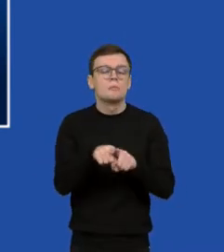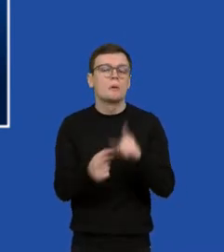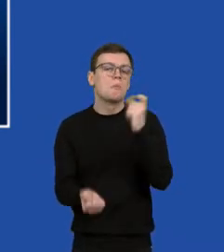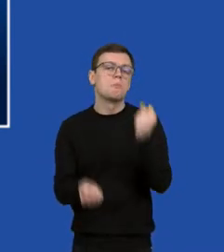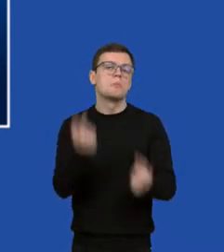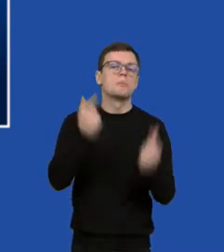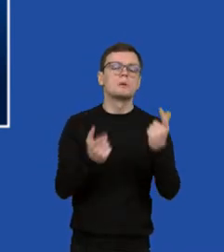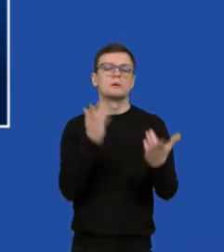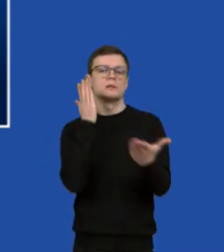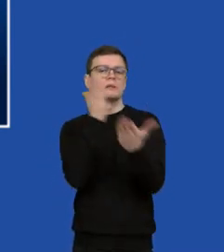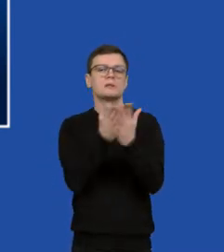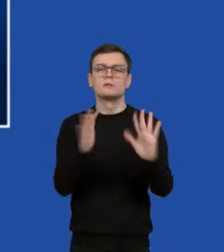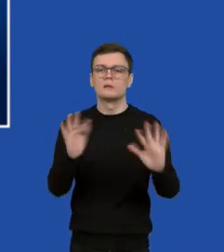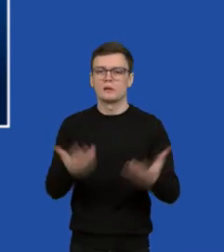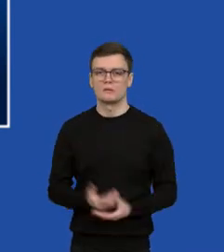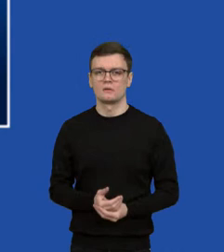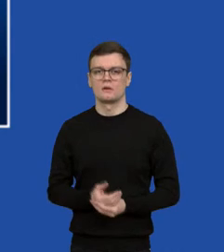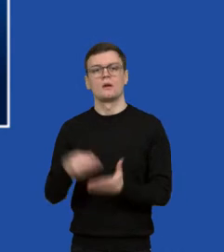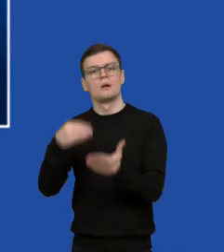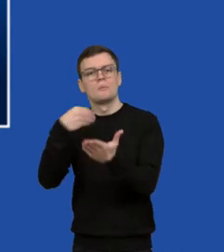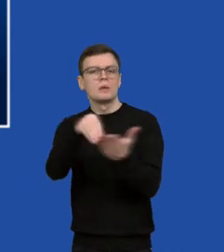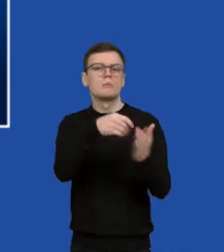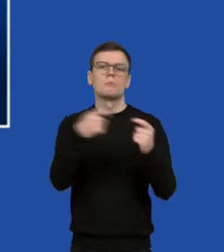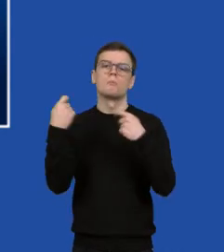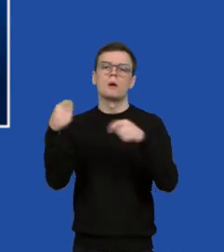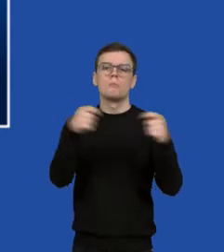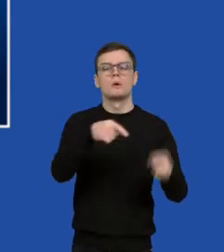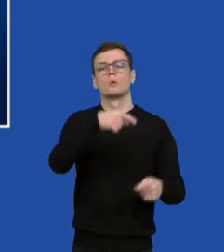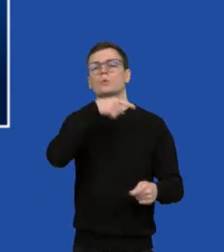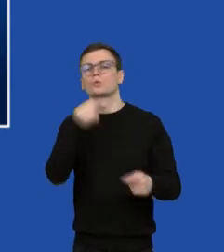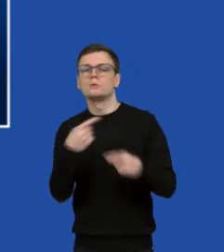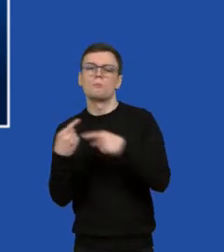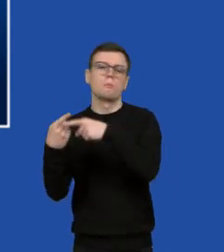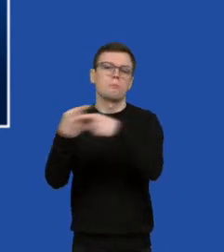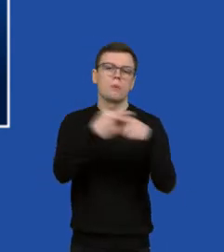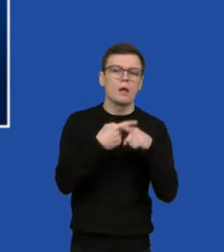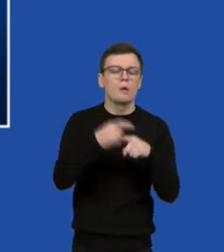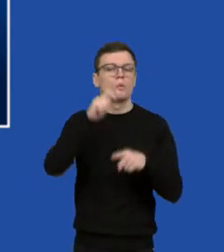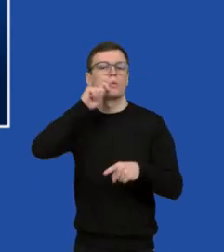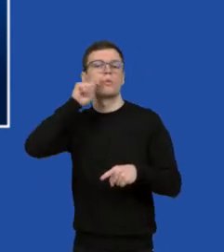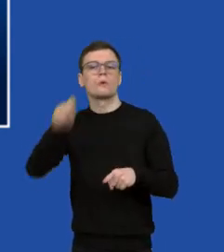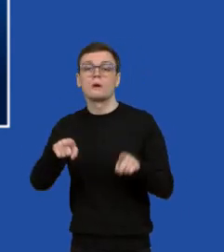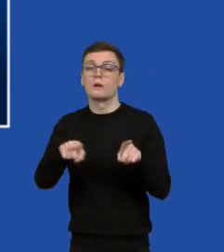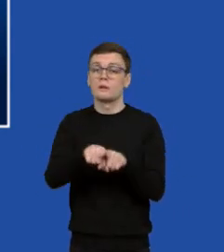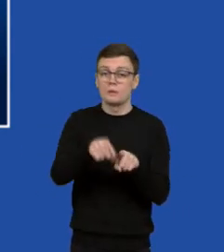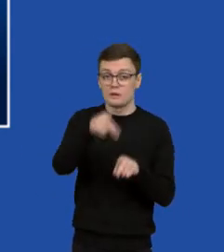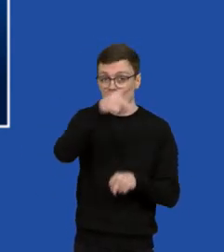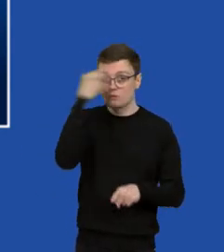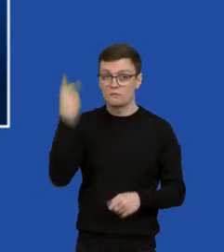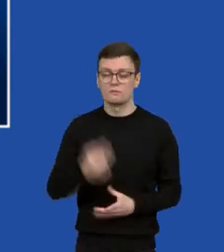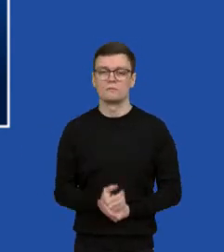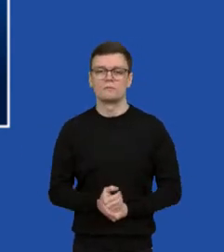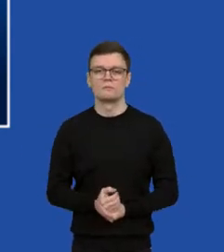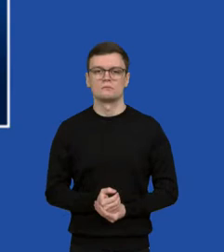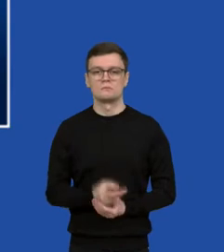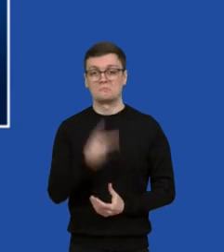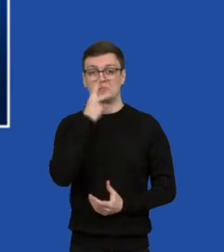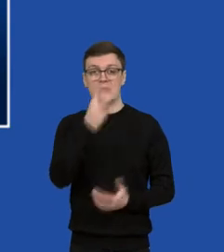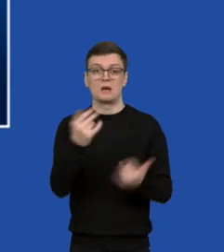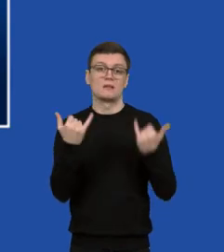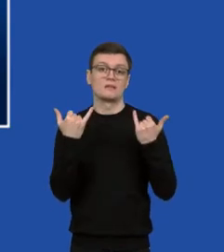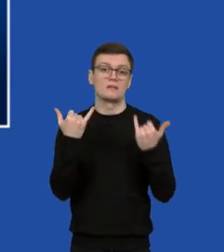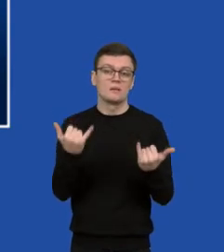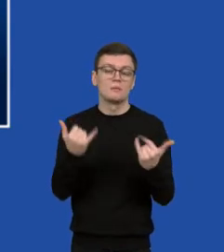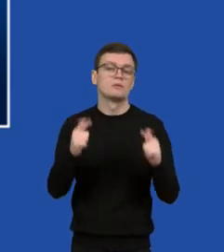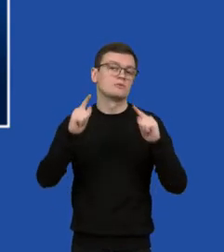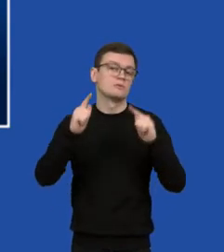tiesioginės prekybos tarp Rusijos, Baltarusijos, Ukrainos ir Lietuvos, kadangi matomas prognozuojamas